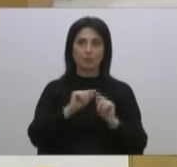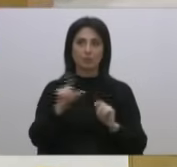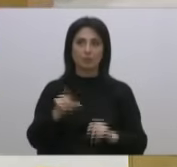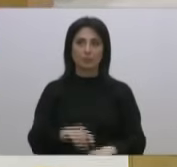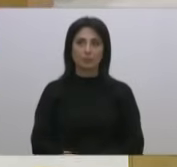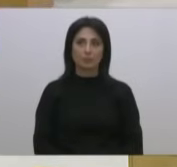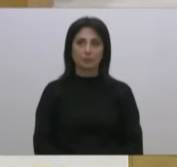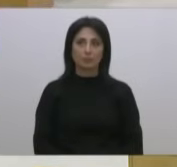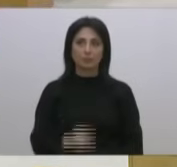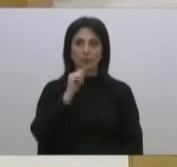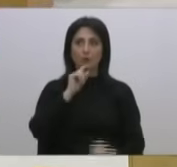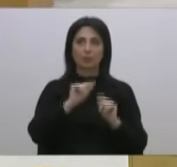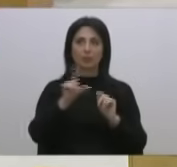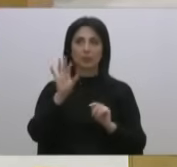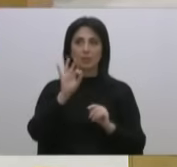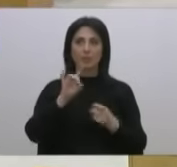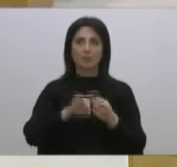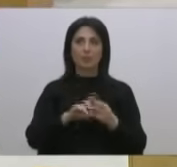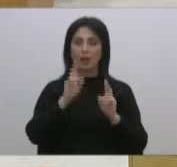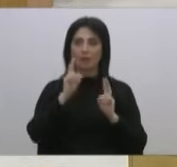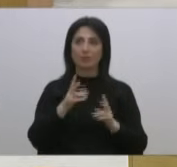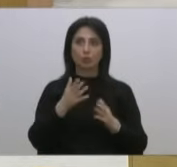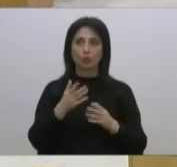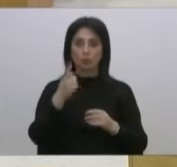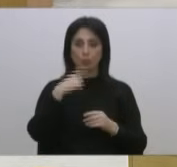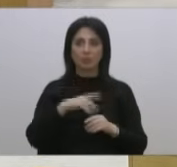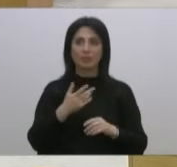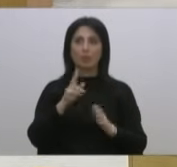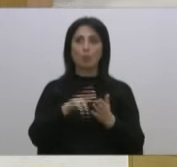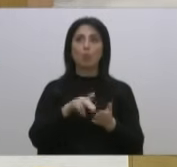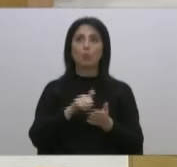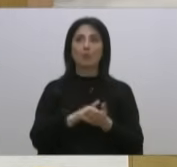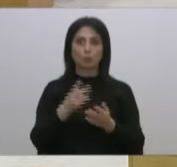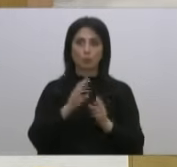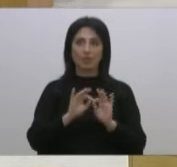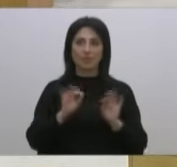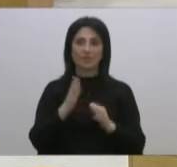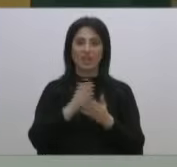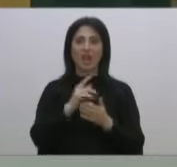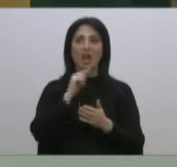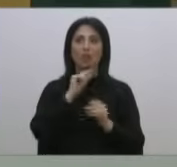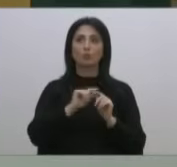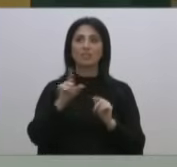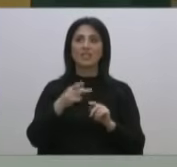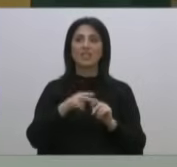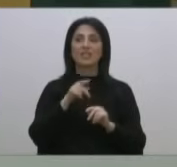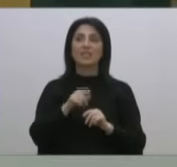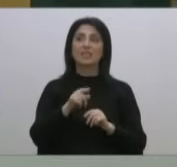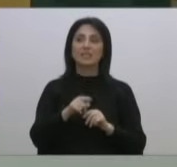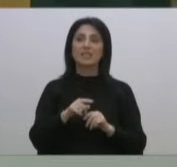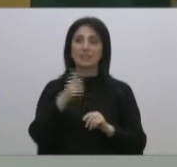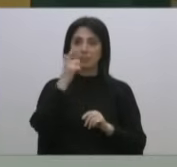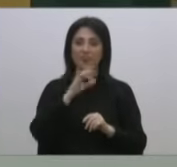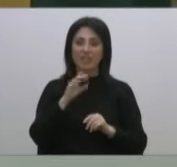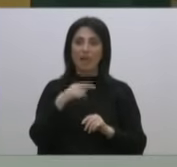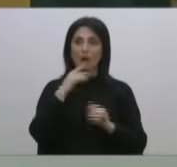economicul zdaz. Zice, economicul zdaz, arvici, tu mă mițe, da, magra, bodiș, gifte, mă rog, una oxna, race, economicul zdaz, mi-a turba. Zice,